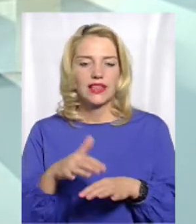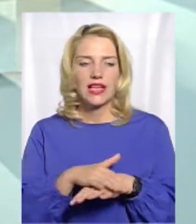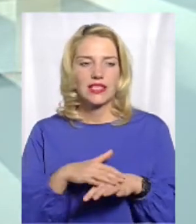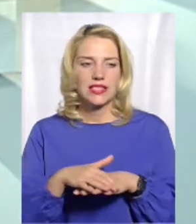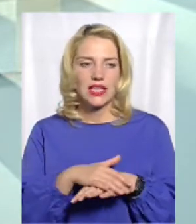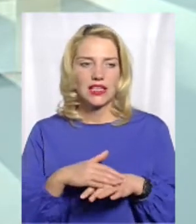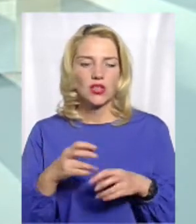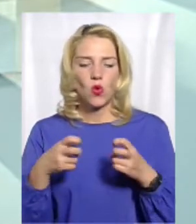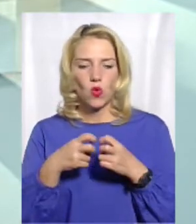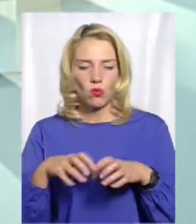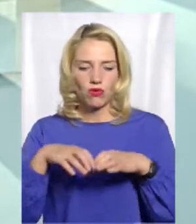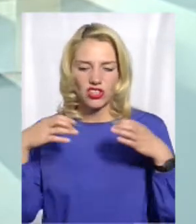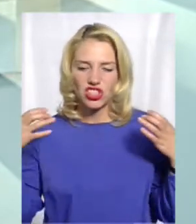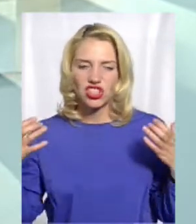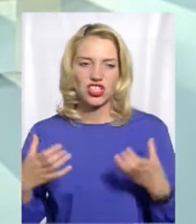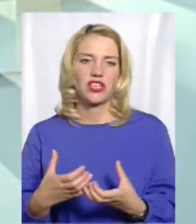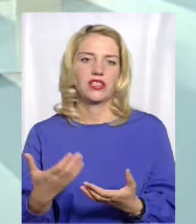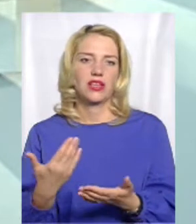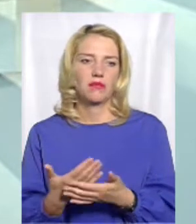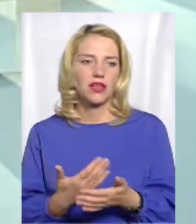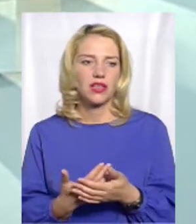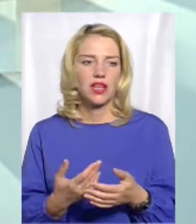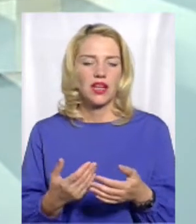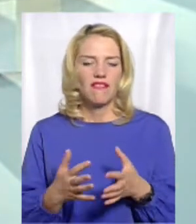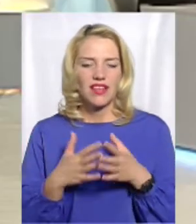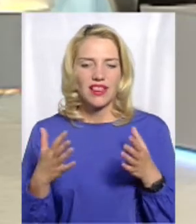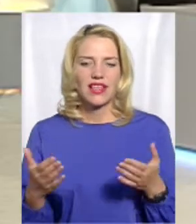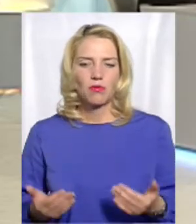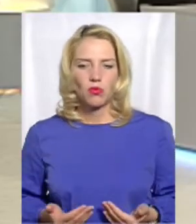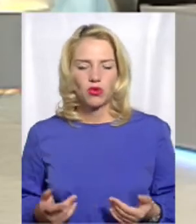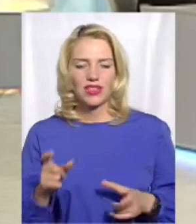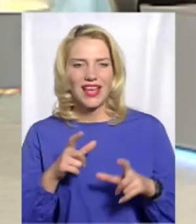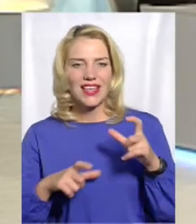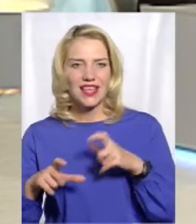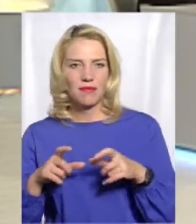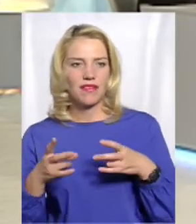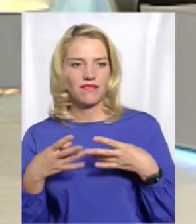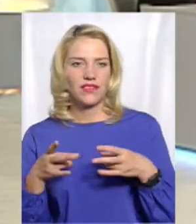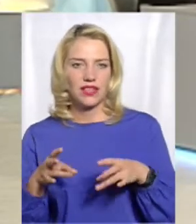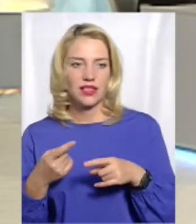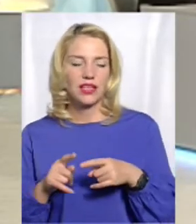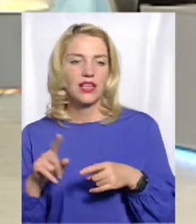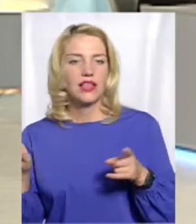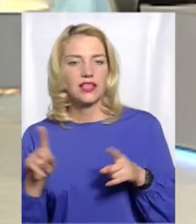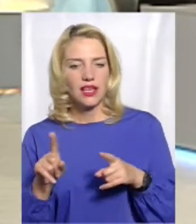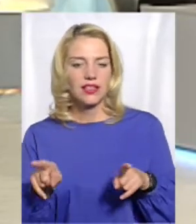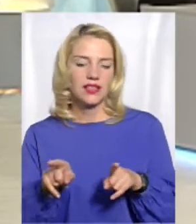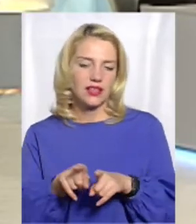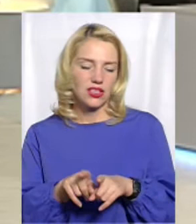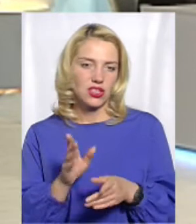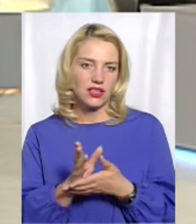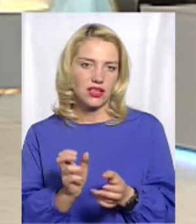дистилянти, гумові шини, такі великі побутові відходи, які хімічні, також можна їх назвати, які теж